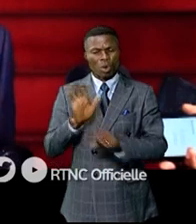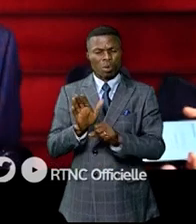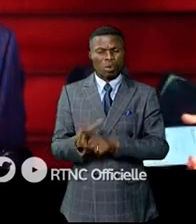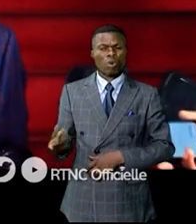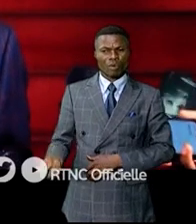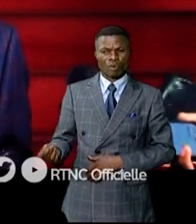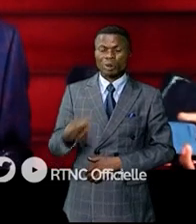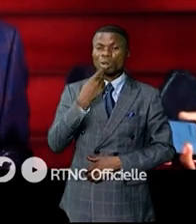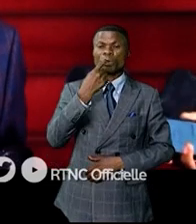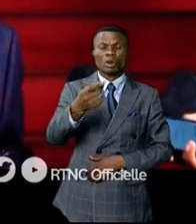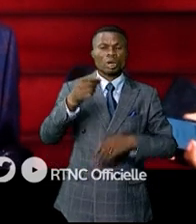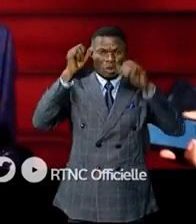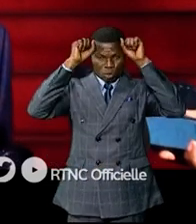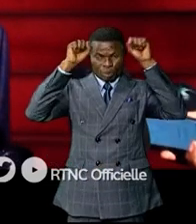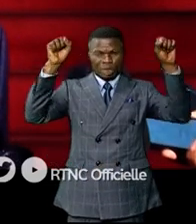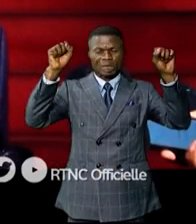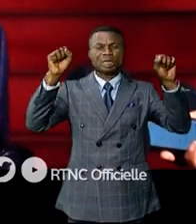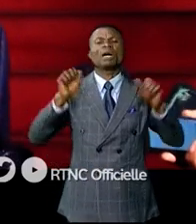J'ai dit au président que